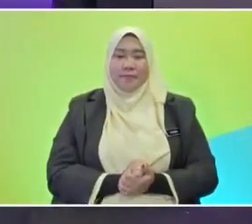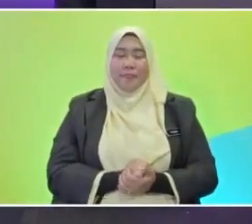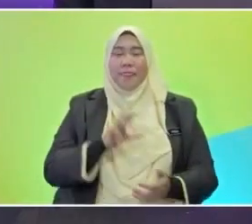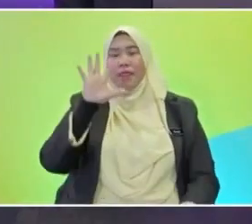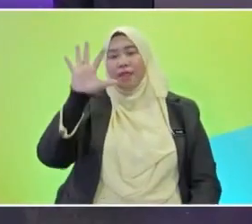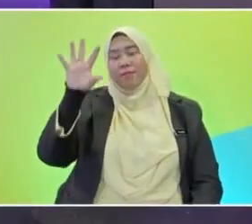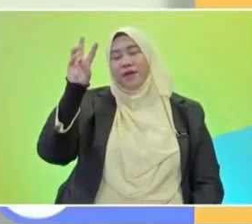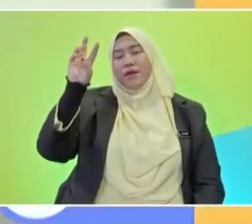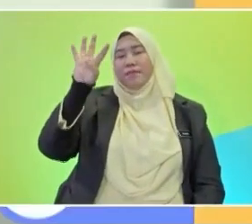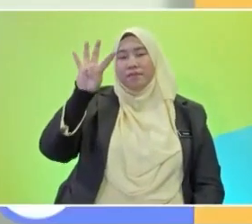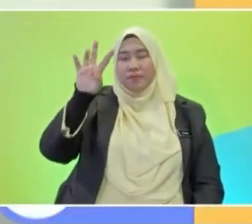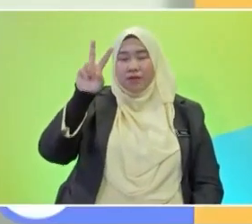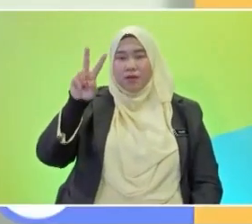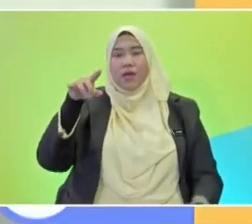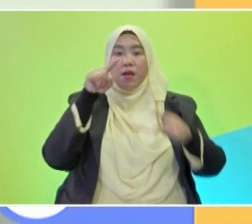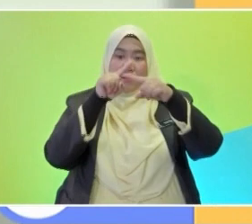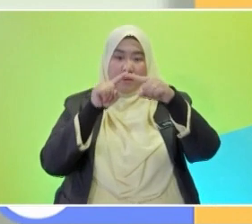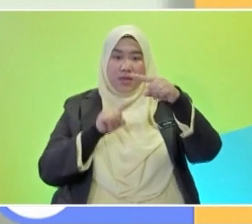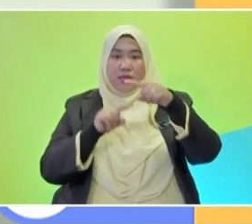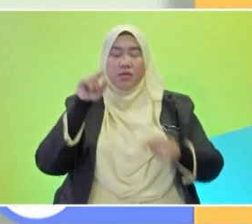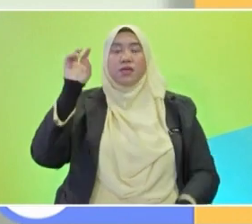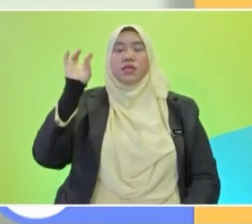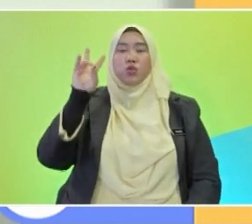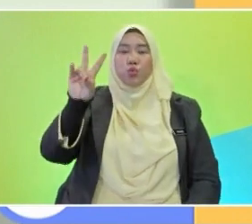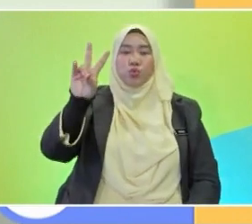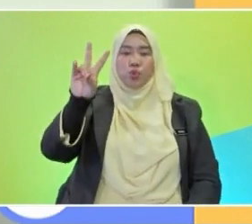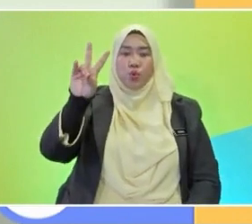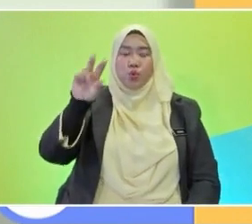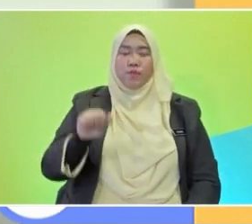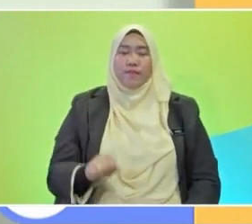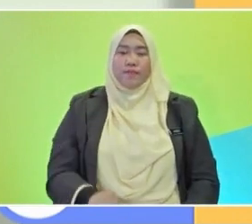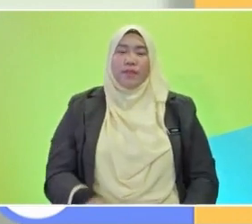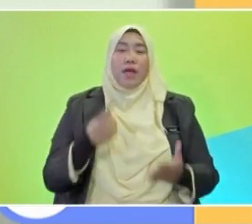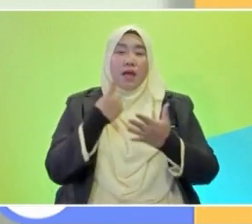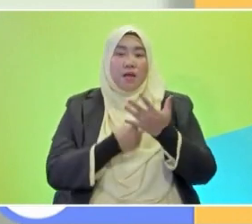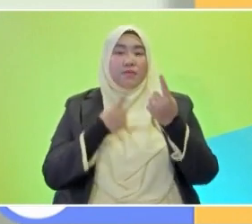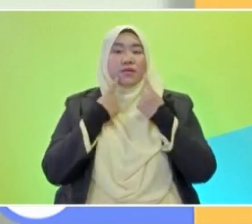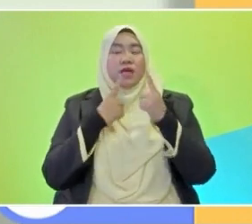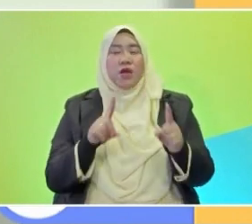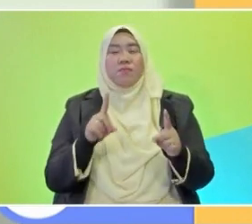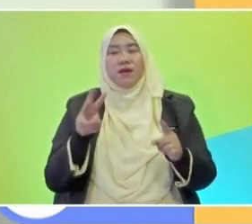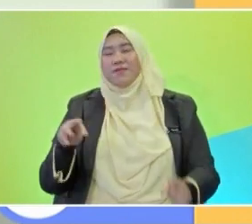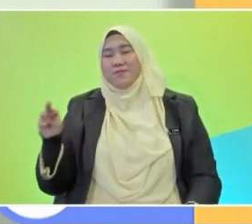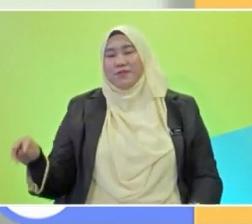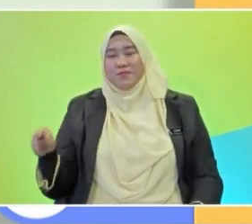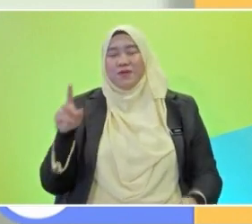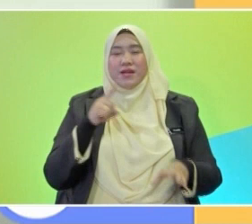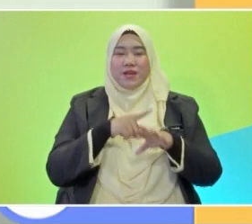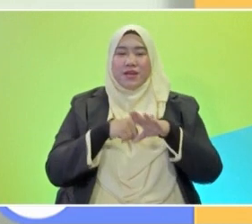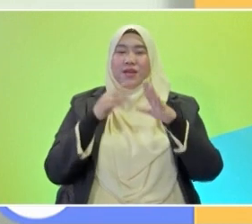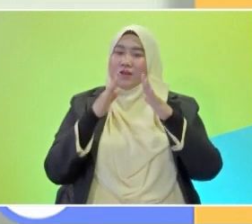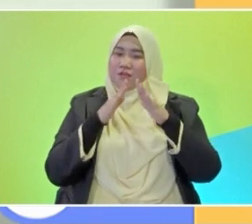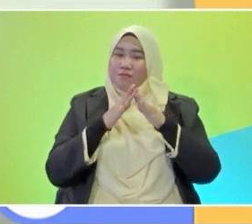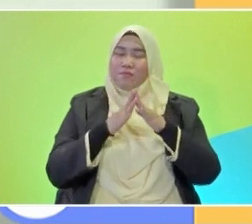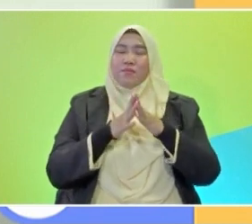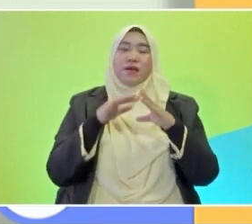5.642 bagikan dengan tujuh baik kita tengok Apa jawaban murid-murid yang ada di rumah dan juga